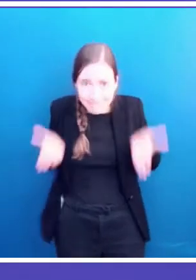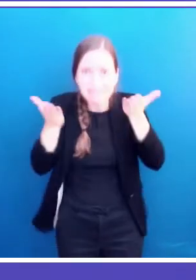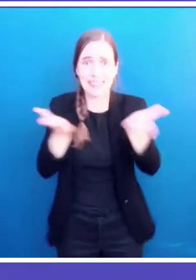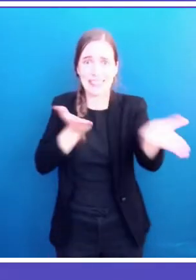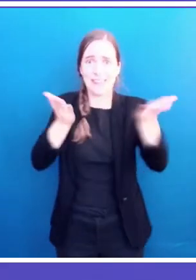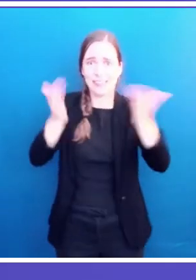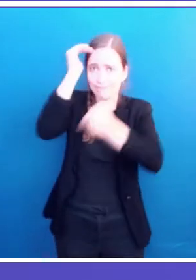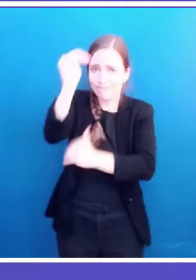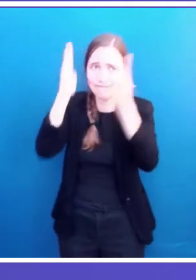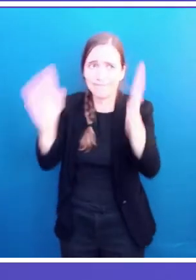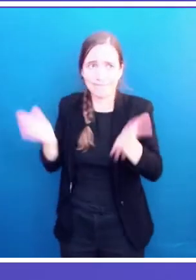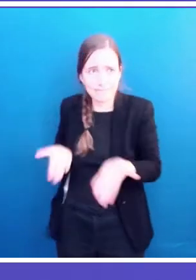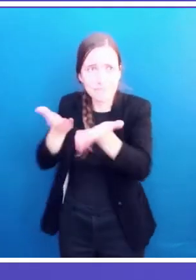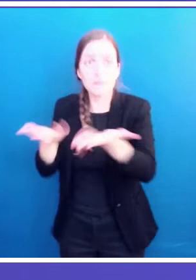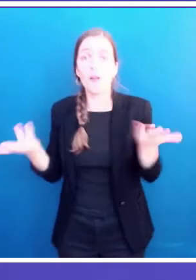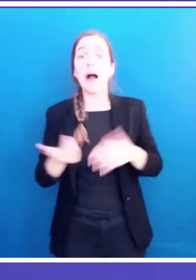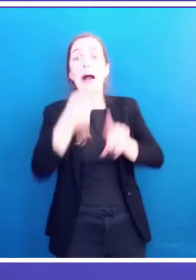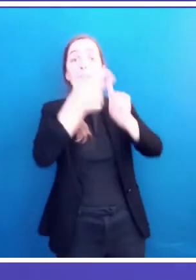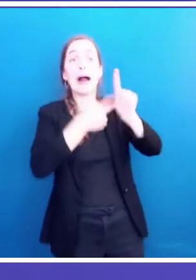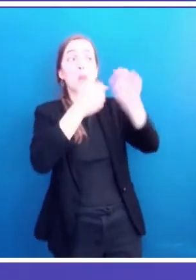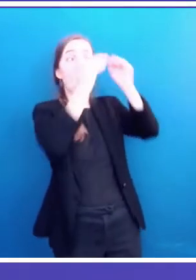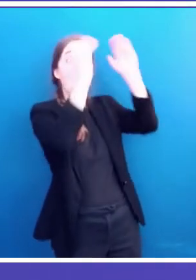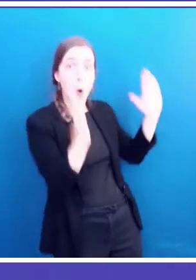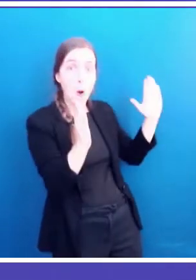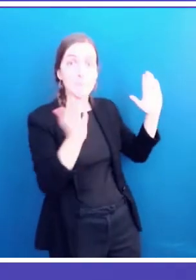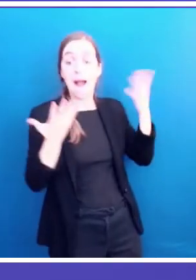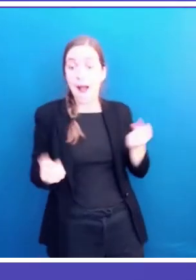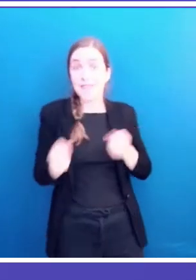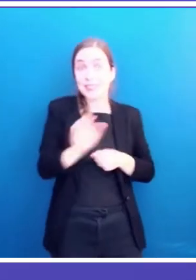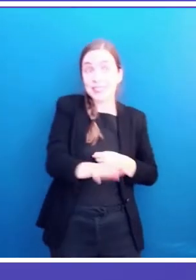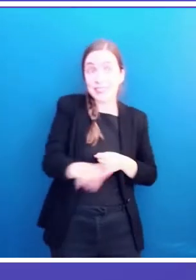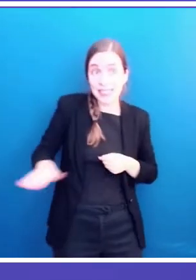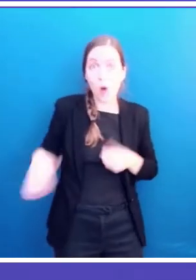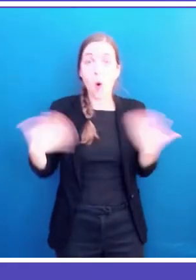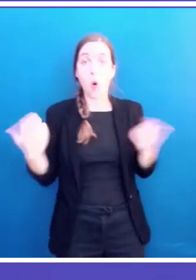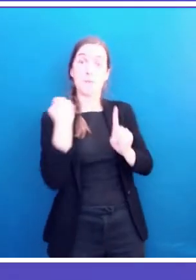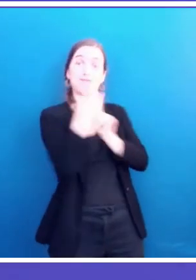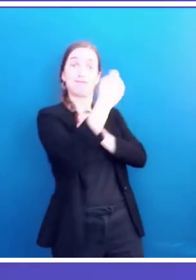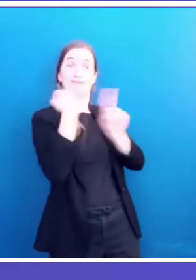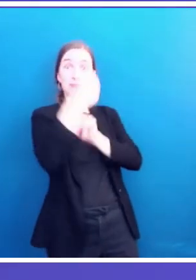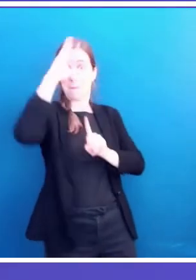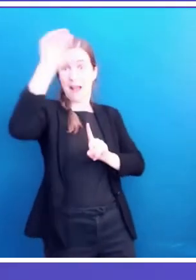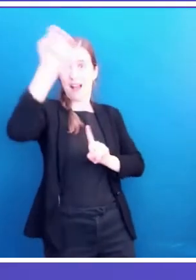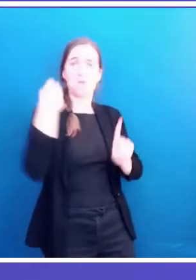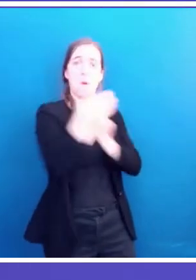مع أطفالهن أو للنساء اللواتي يعانين من العنف بمساعدة